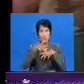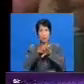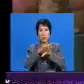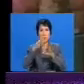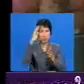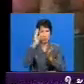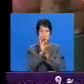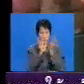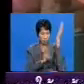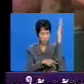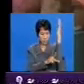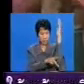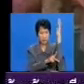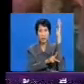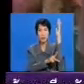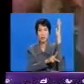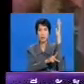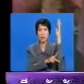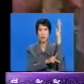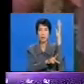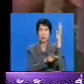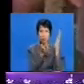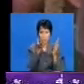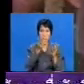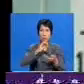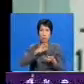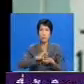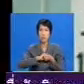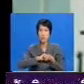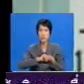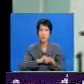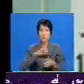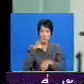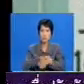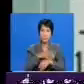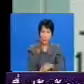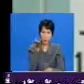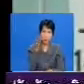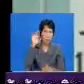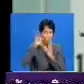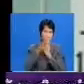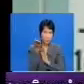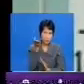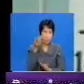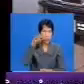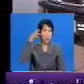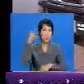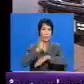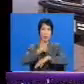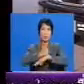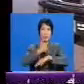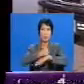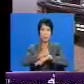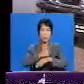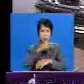ซึ่งมีเขตพื้นที่รอยต่อกับอำเภอบาเจาะเพื่อขอสนับสนุนกำลังตั้งจุดตรวจค้นทั้งถนนสายหลักและสายรองในการตรวจค้นยาน